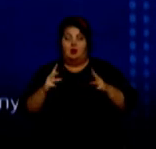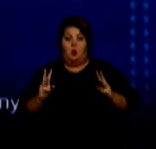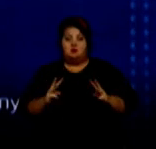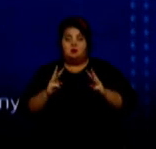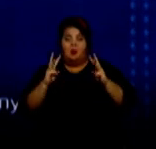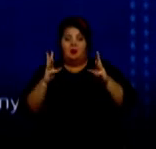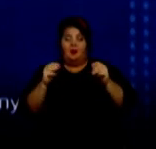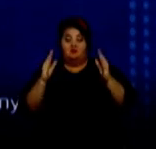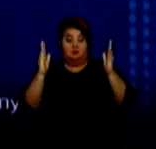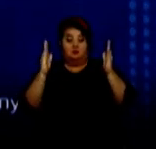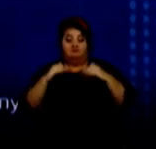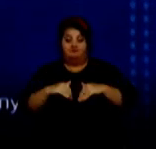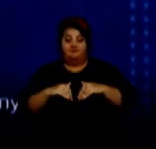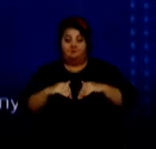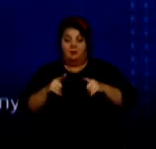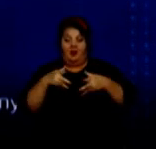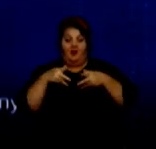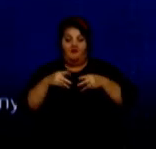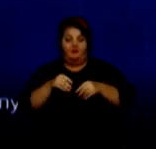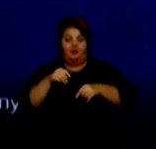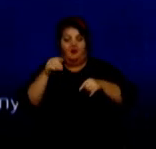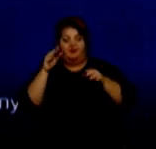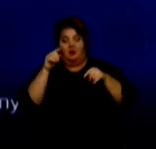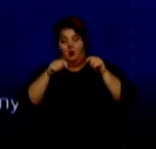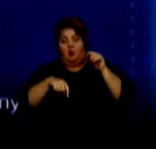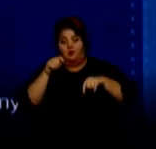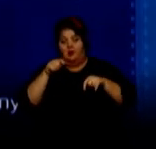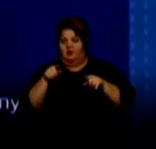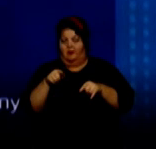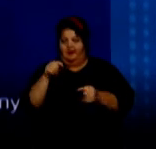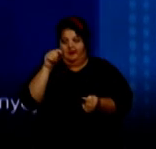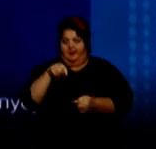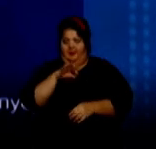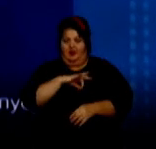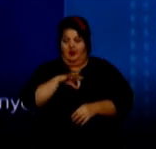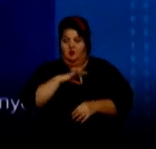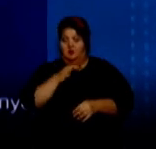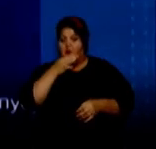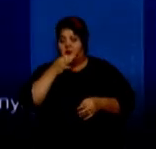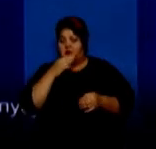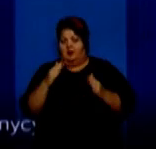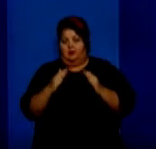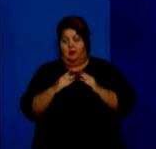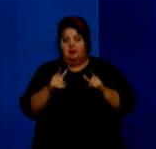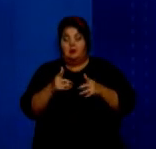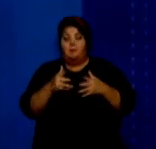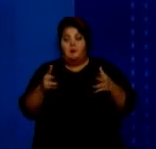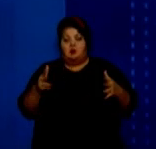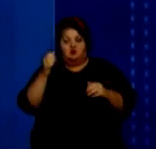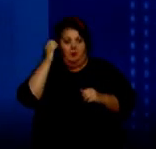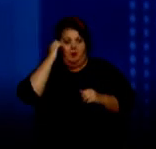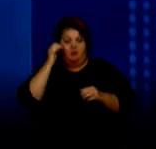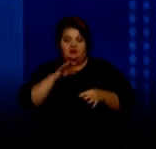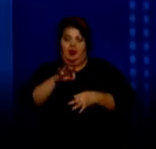конструкції обрушились. А вплив атмосферних опадів, він не на користь будь-якій будівлі, тим більше, що пам'ять цієї архітектури